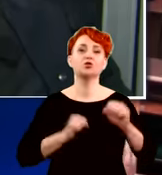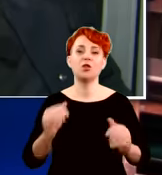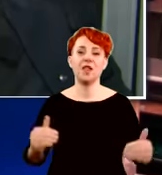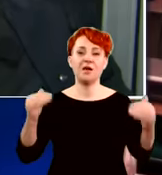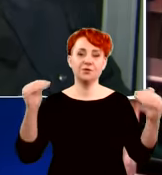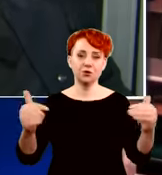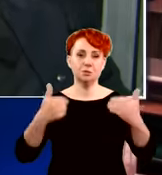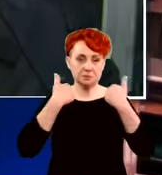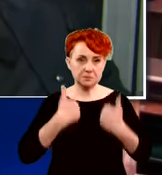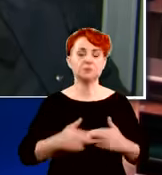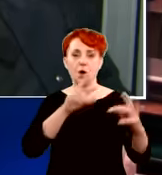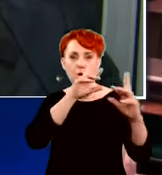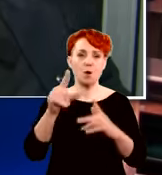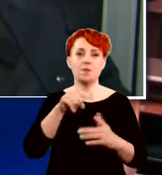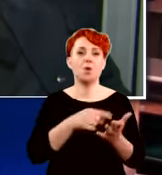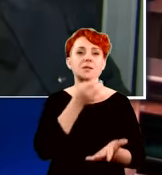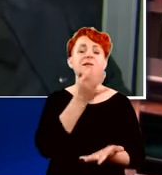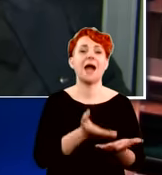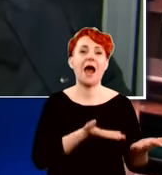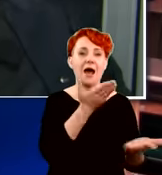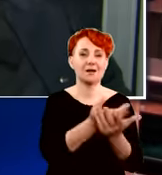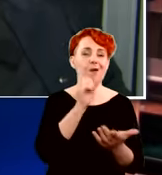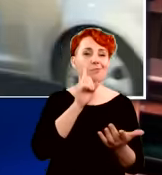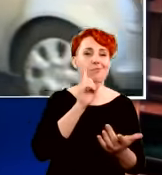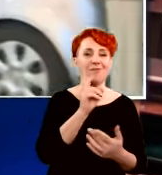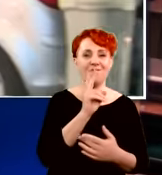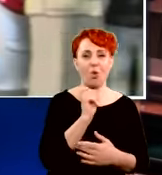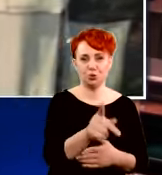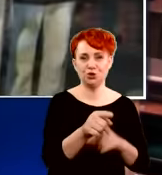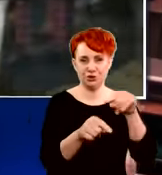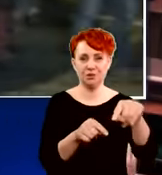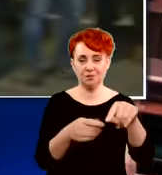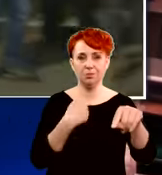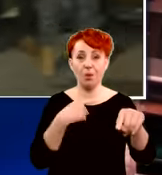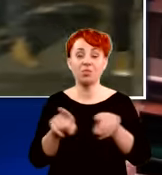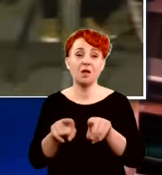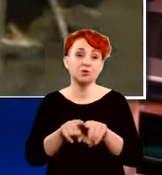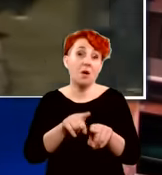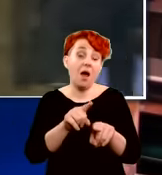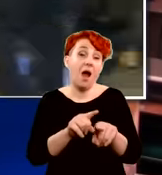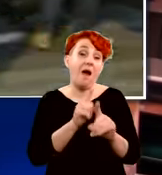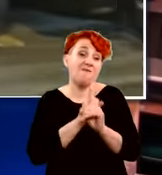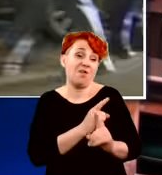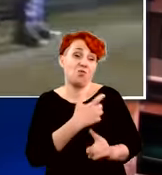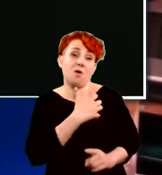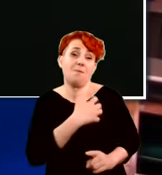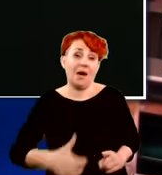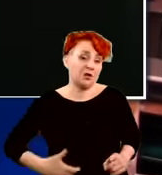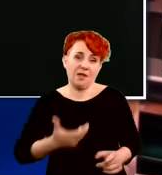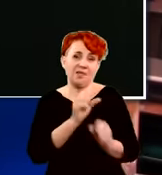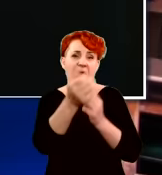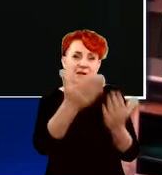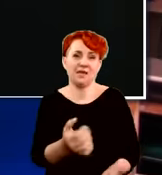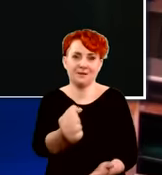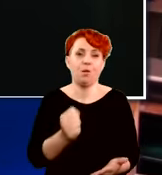rozpatrzył zażalenie, które złożył pan Maciej Wąsik i pan Maciej Wąsik zdaniem pana marszałka nie jest posłem. I co